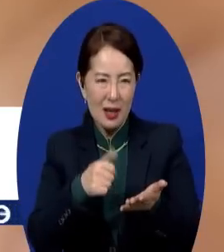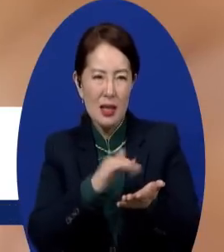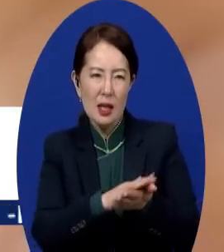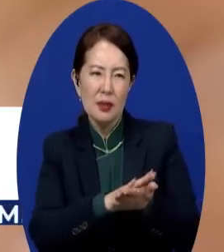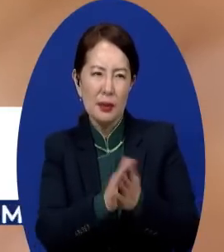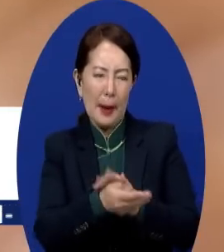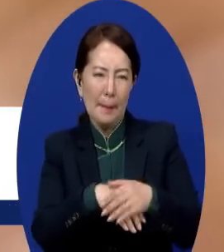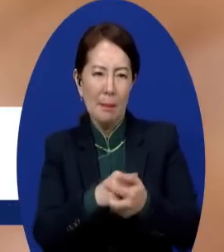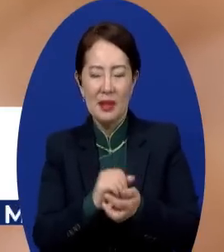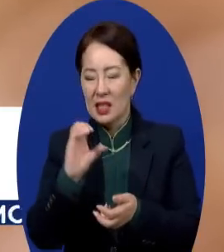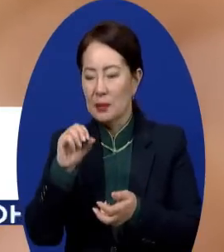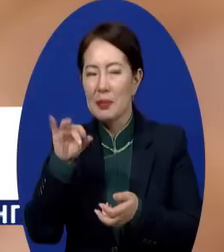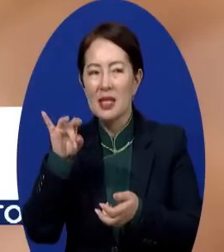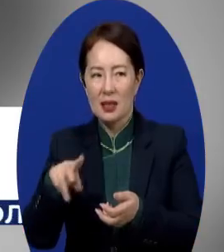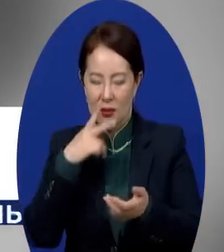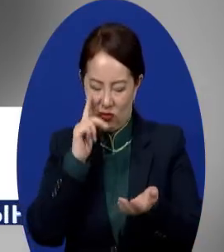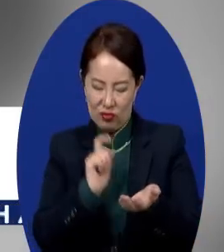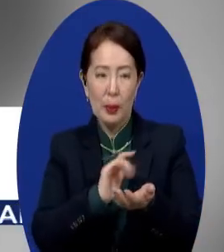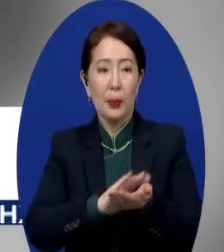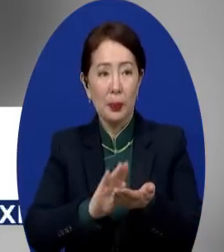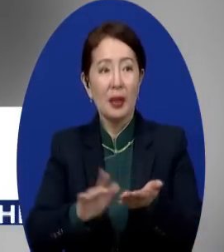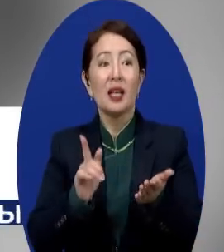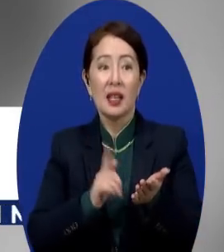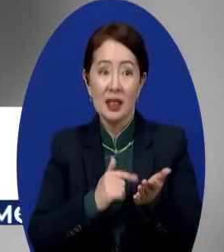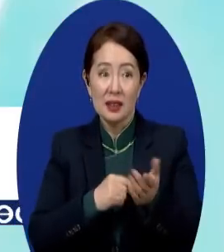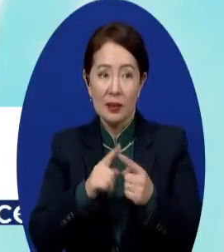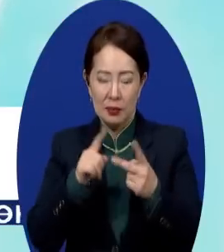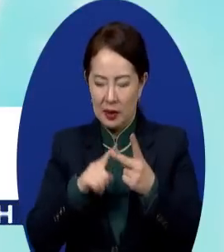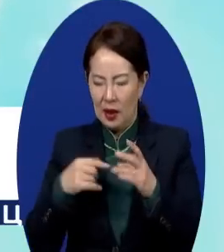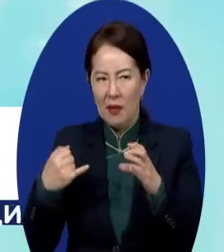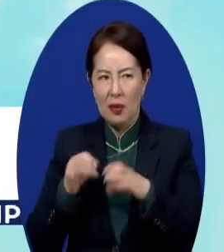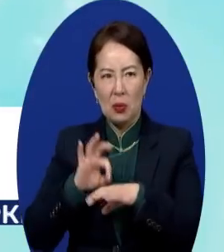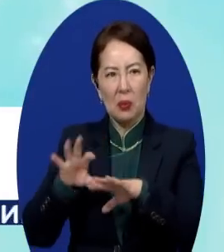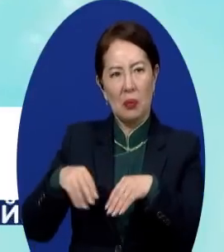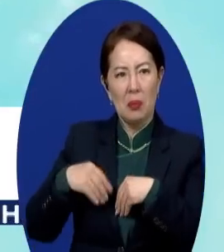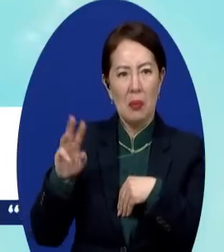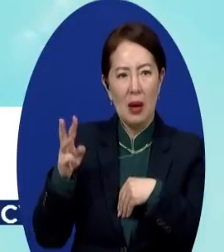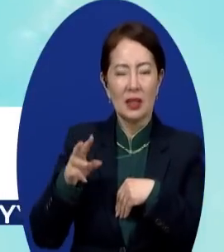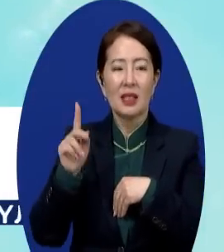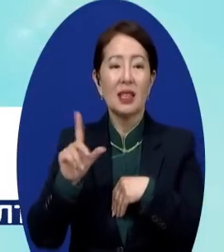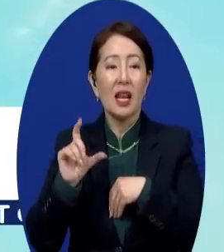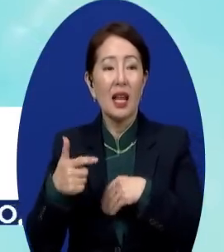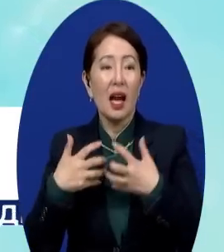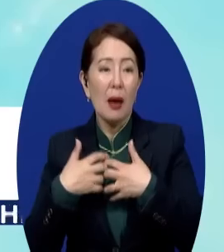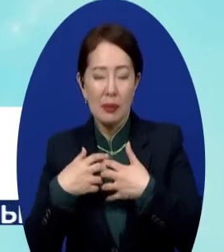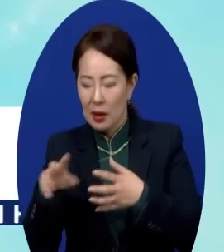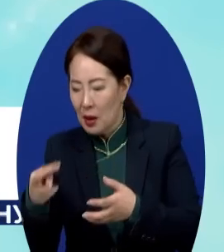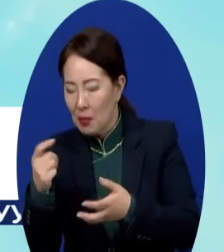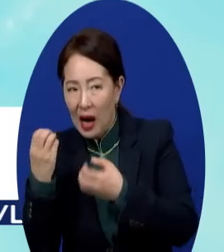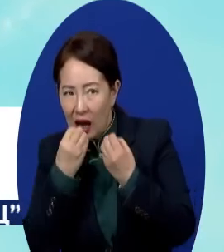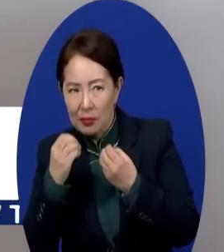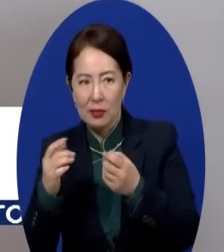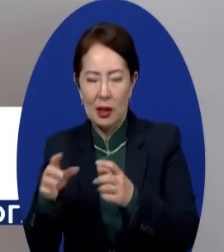сайтар сахиж, спиртэн суурьтай гар халдвар гүйжүүлэгч хэрэглэх хэрэгтэй. Мөн вирус тээж болзошгүй зэрлэг ан амьтны мах идэх